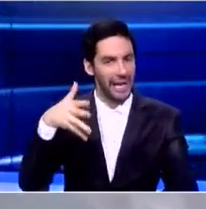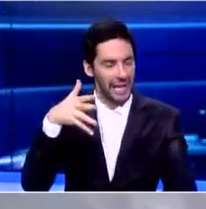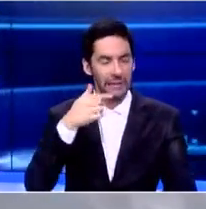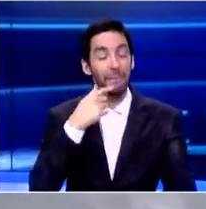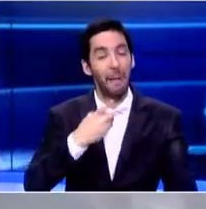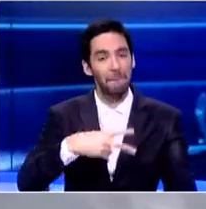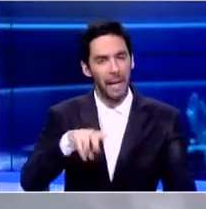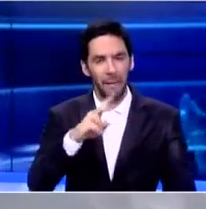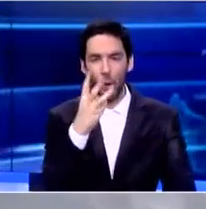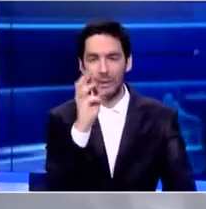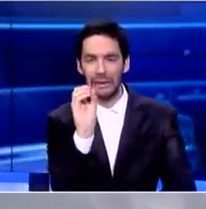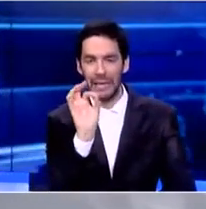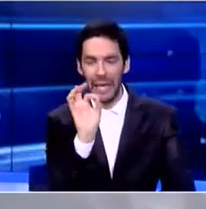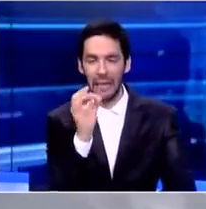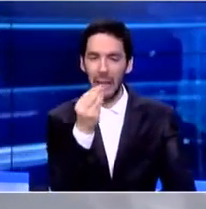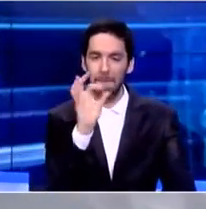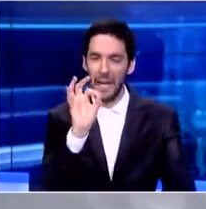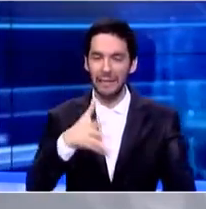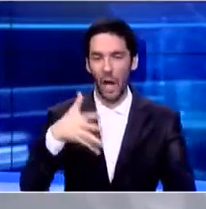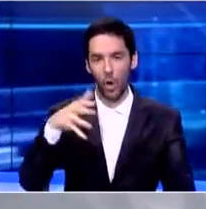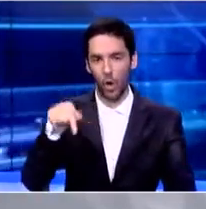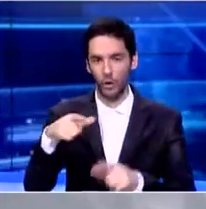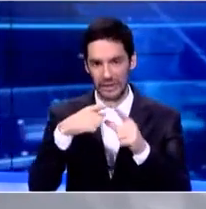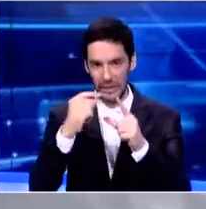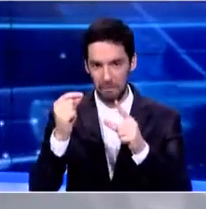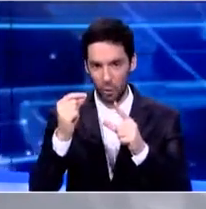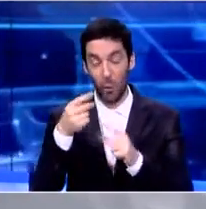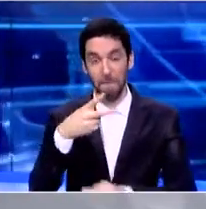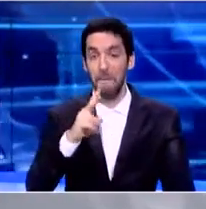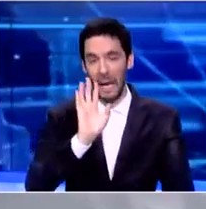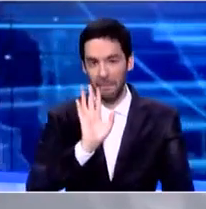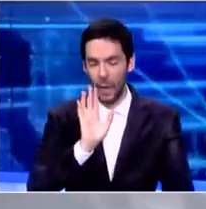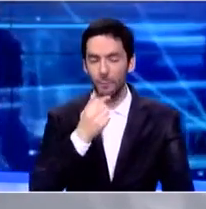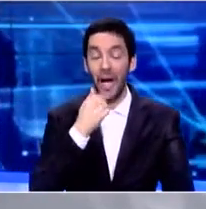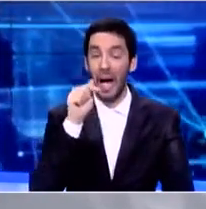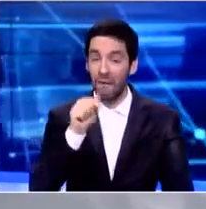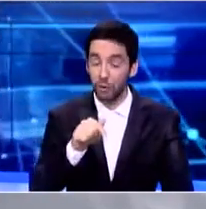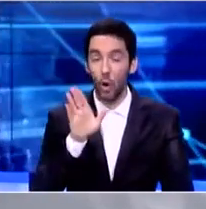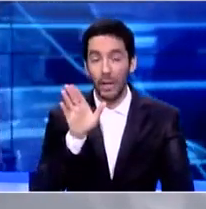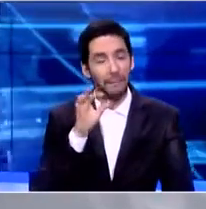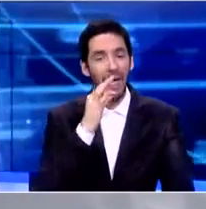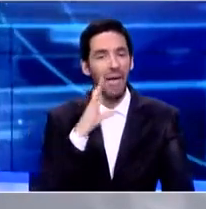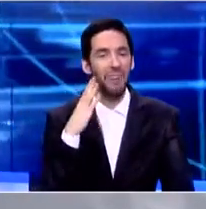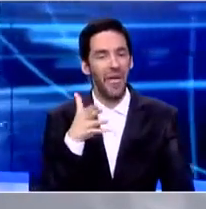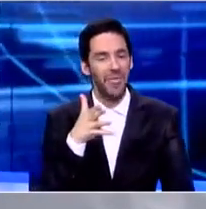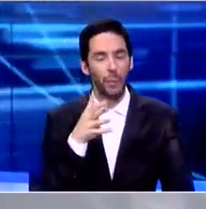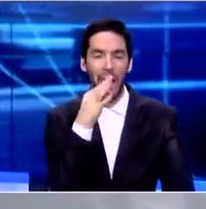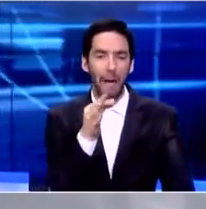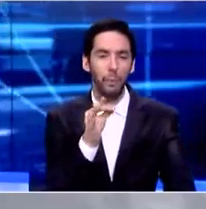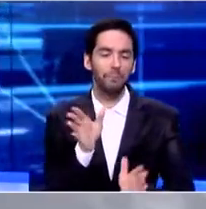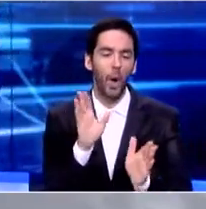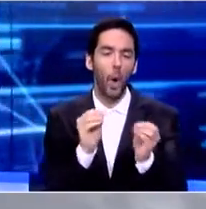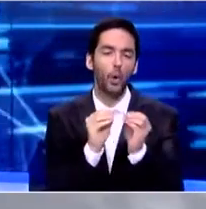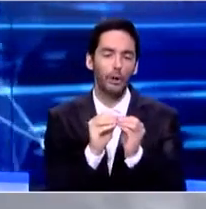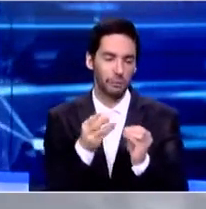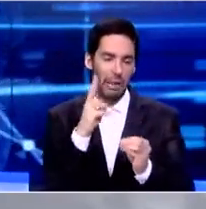ηλικίες 30 με 50 ετών, αλλά είναι νομίζω σαφές ότι κανένας δεν μπορεί να μείνει